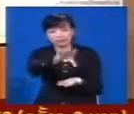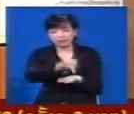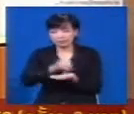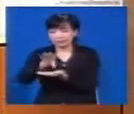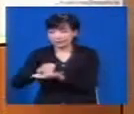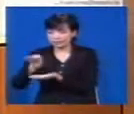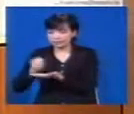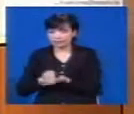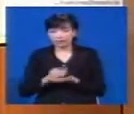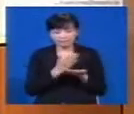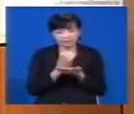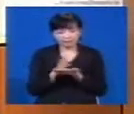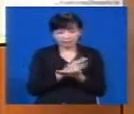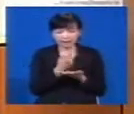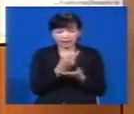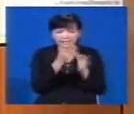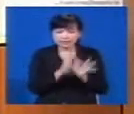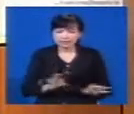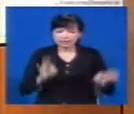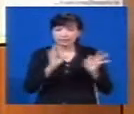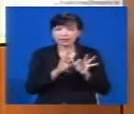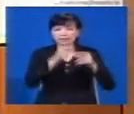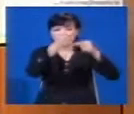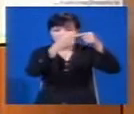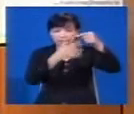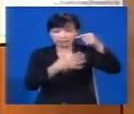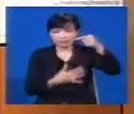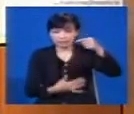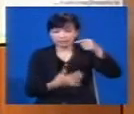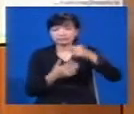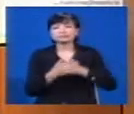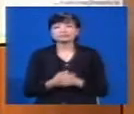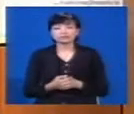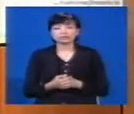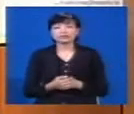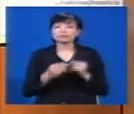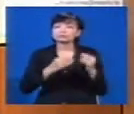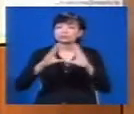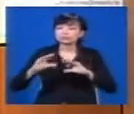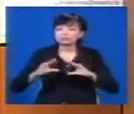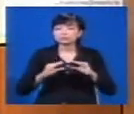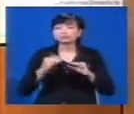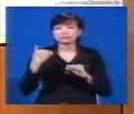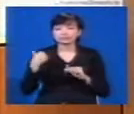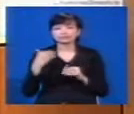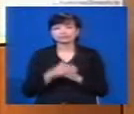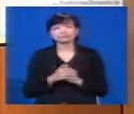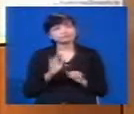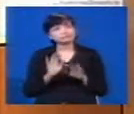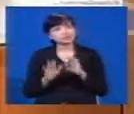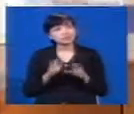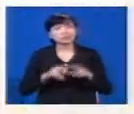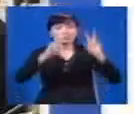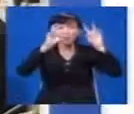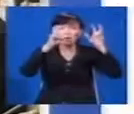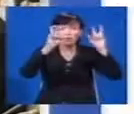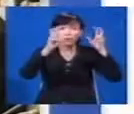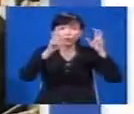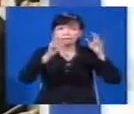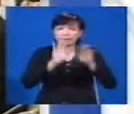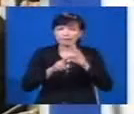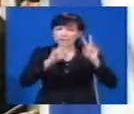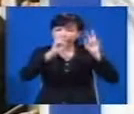บ่งเป็นประเด็นที่สำคัญซึ่งในการประชุมแต่ละด้านเนี่ยเราได้กำหนดประเด็นไว้นะครับในแต่ละด้านก็ประมาณ 5-7 ประเด็น